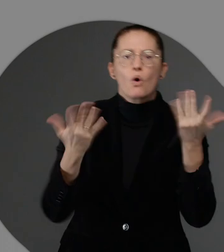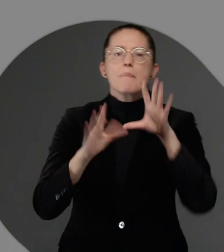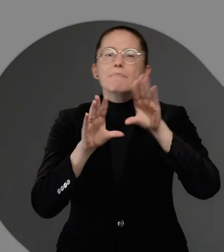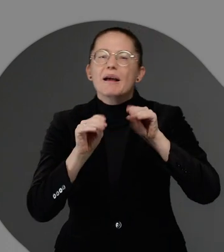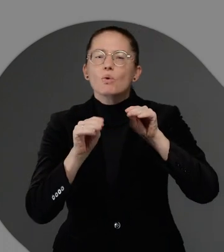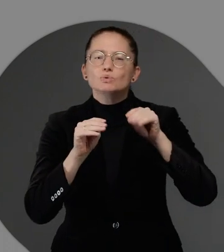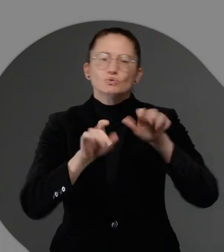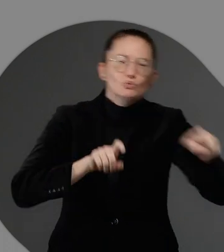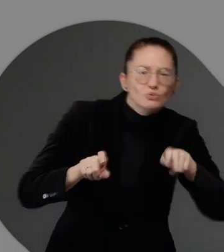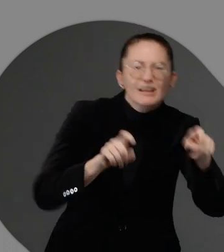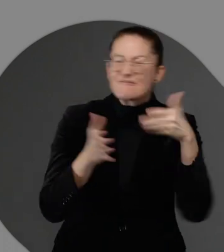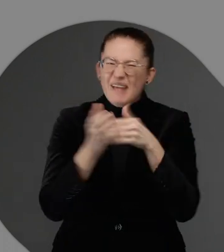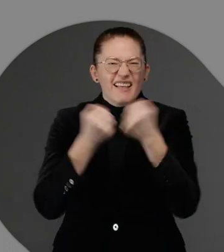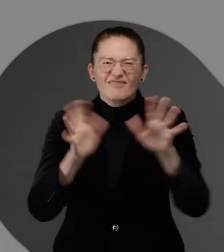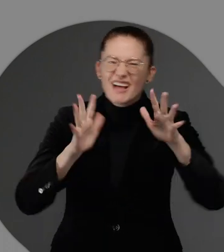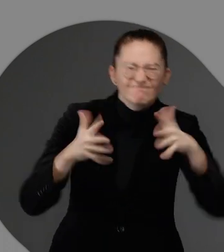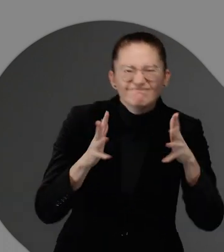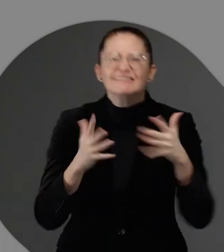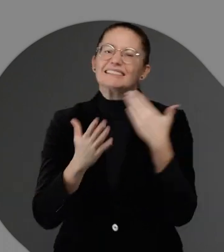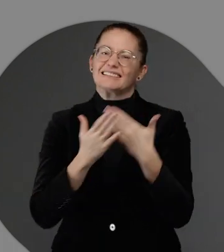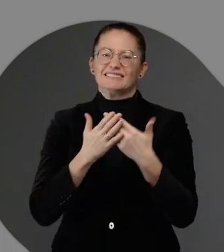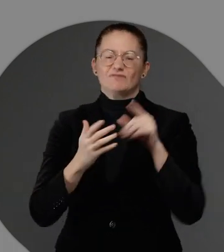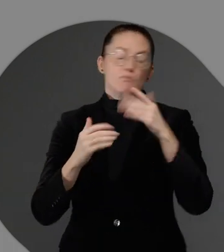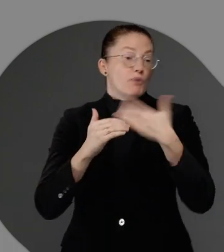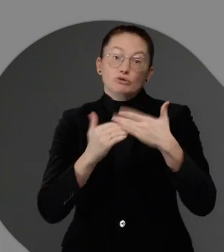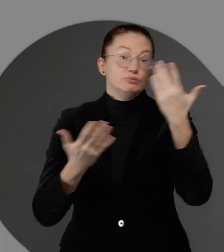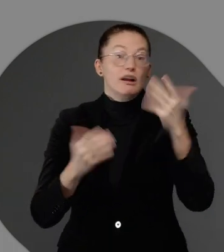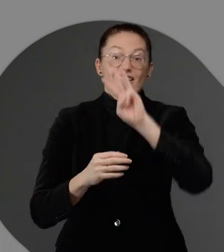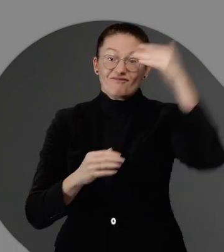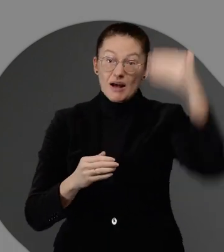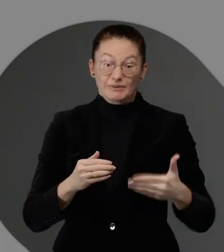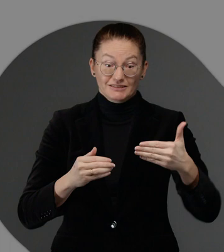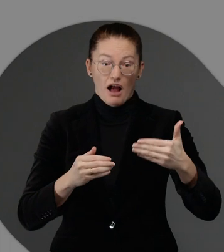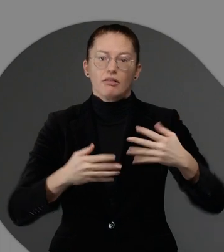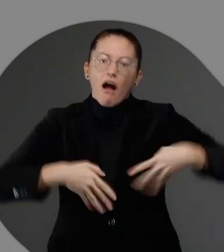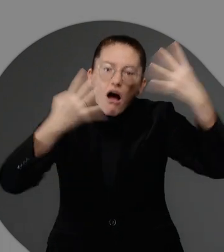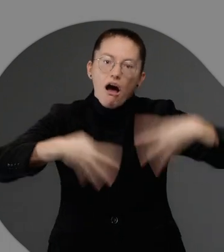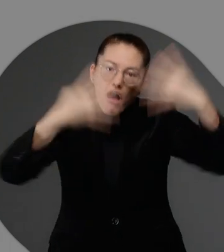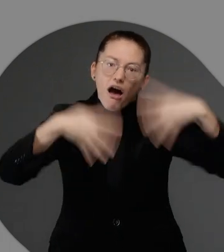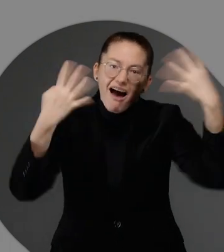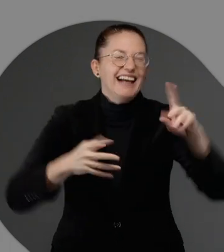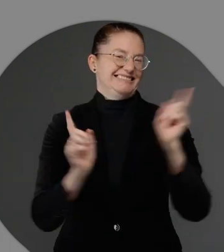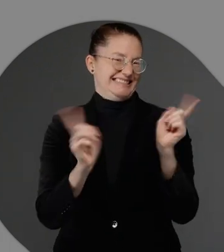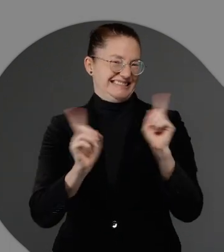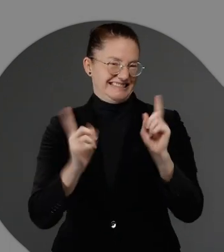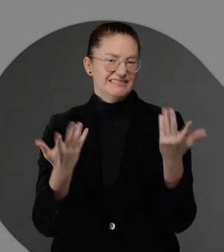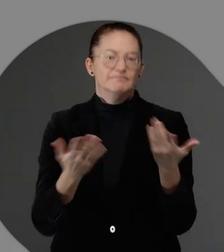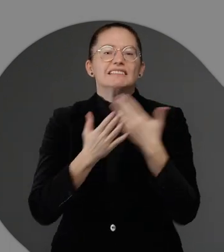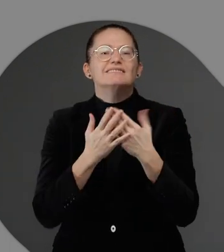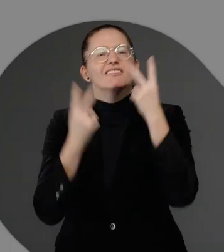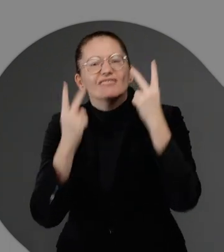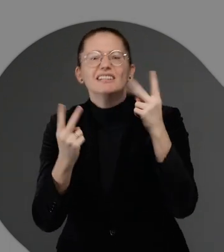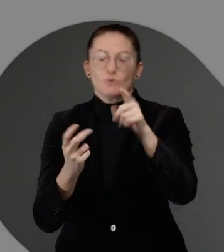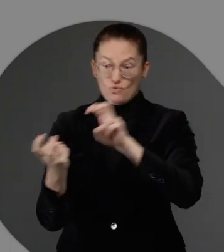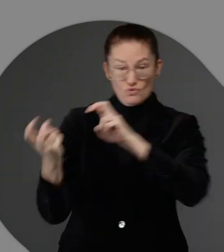Benutzungsmuster, die nicht gut barrierefrei umsetzbar sind, wie zum Beispiel endlos scrollen auf einer Webseite. Planen Sie eine konsistente